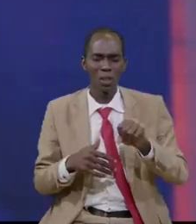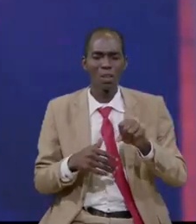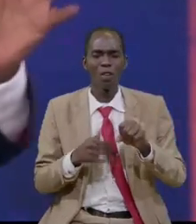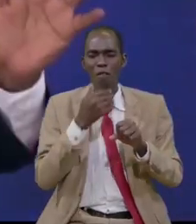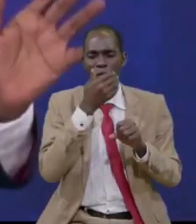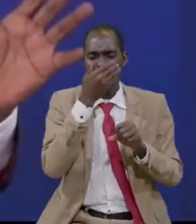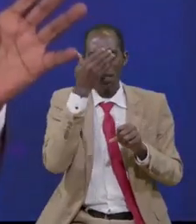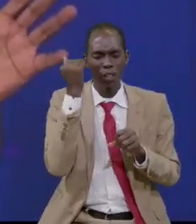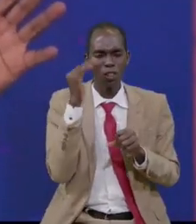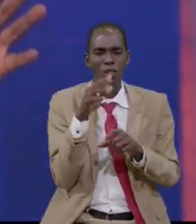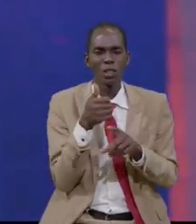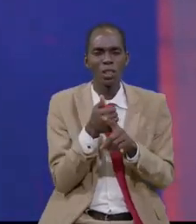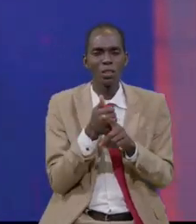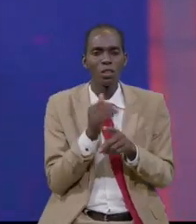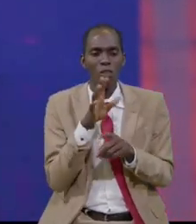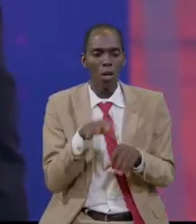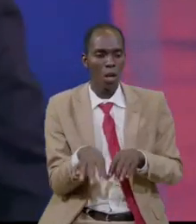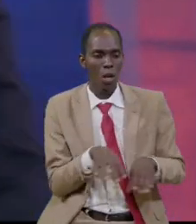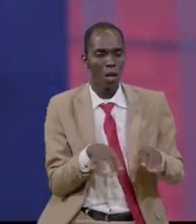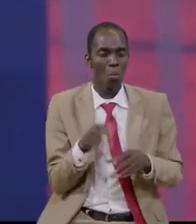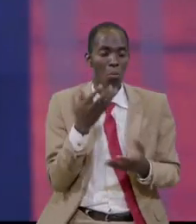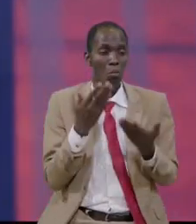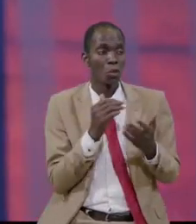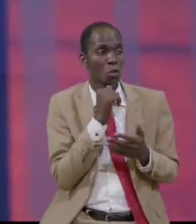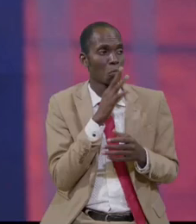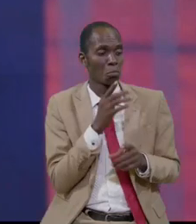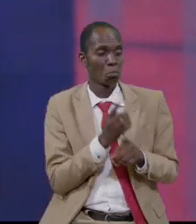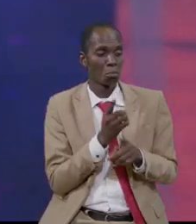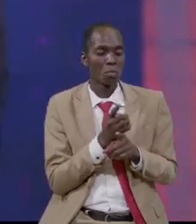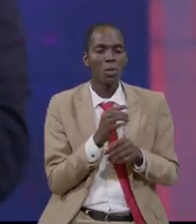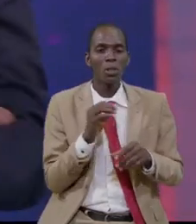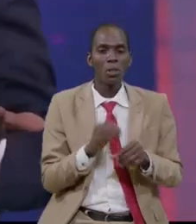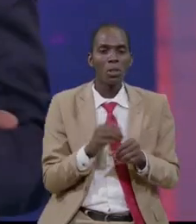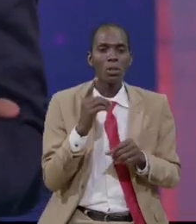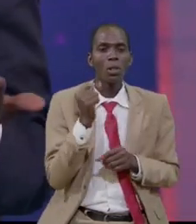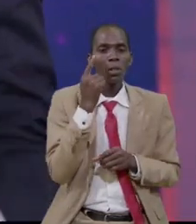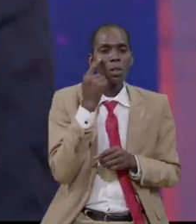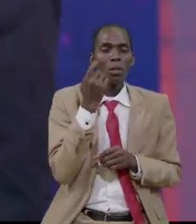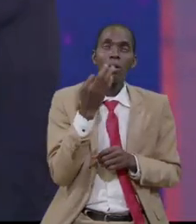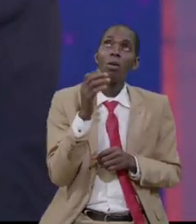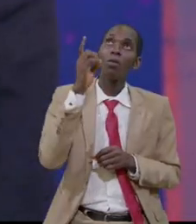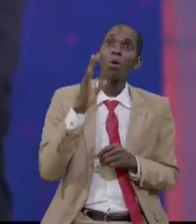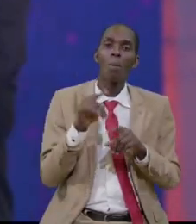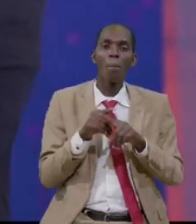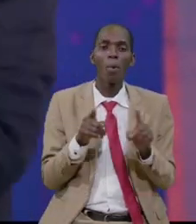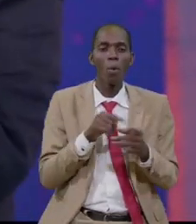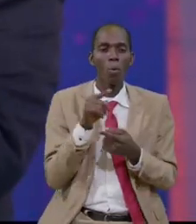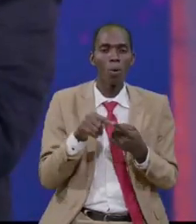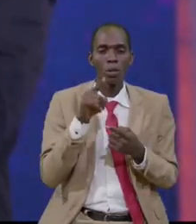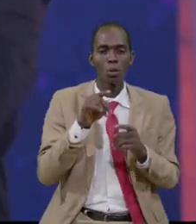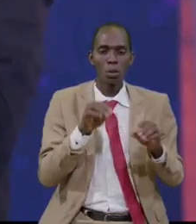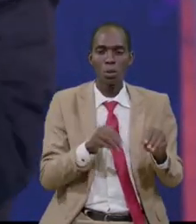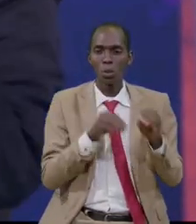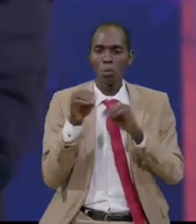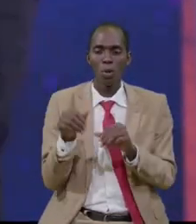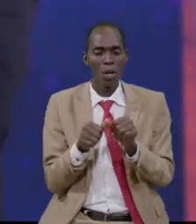vous oublier. Vos actions ne seront pas ordonnées aux yeux de Dieu. Mais lorsque vous placez tout